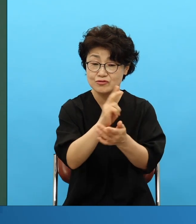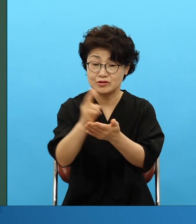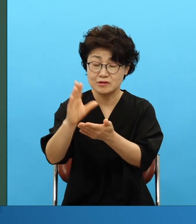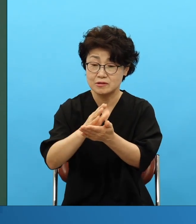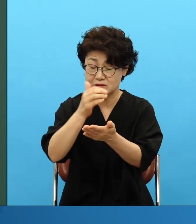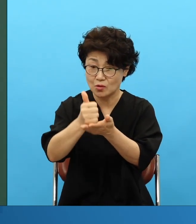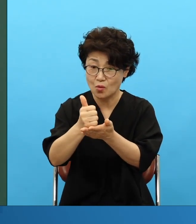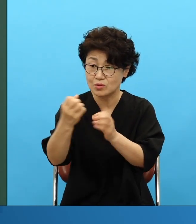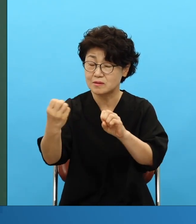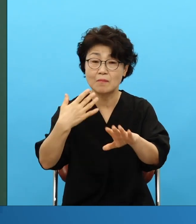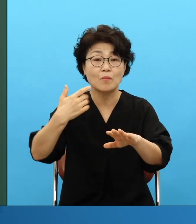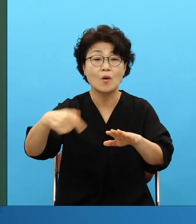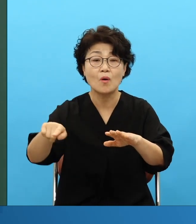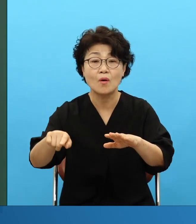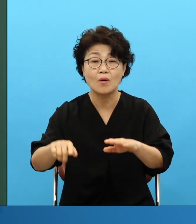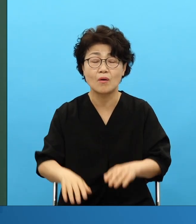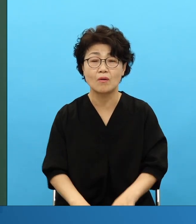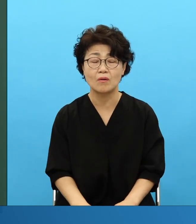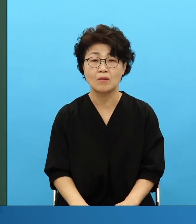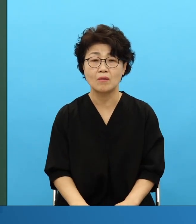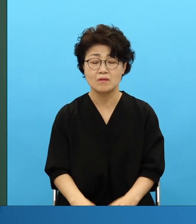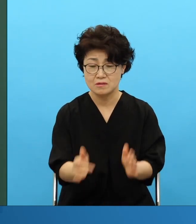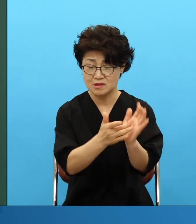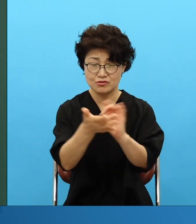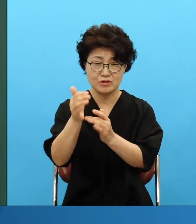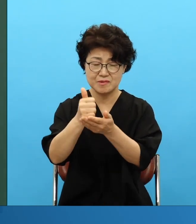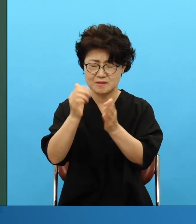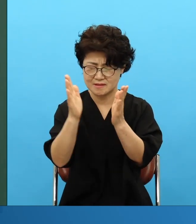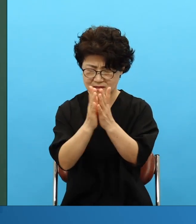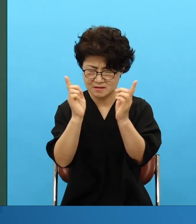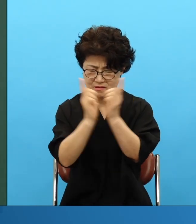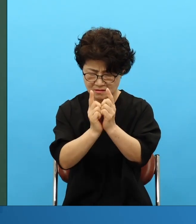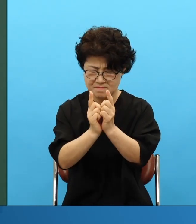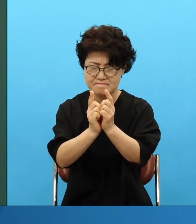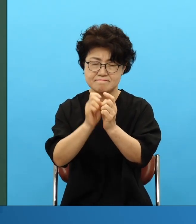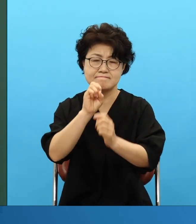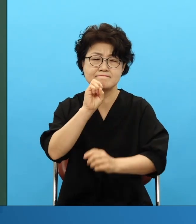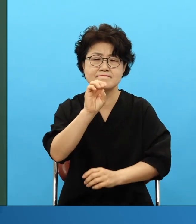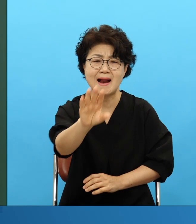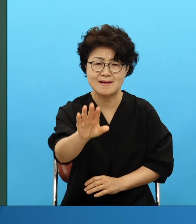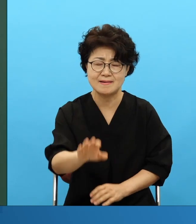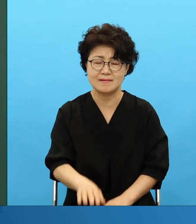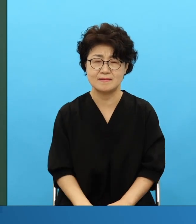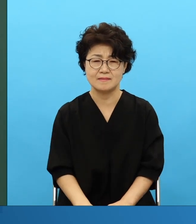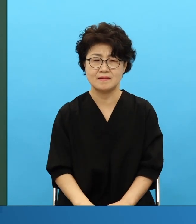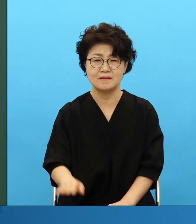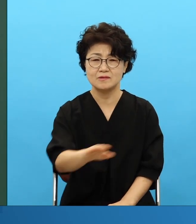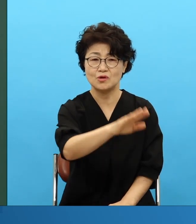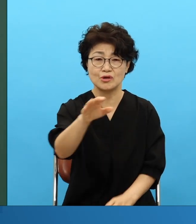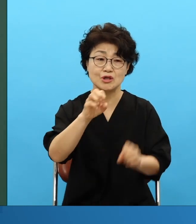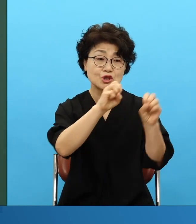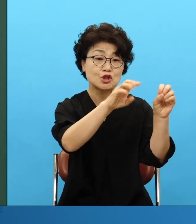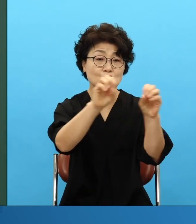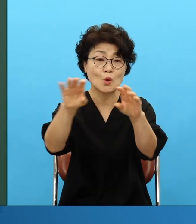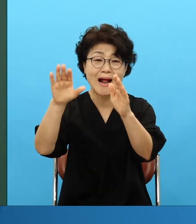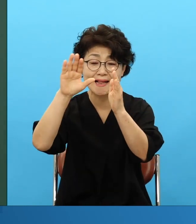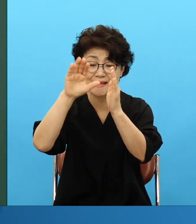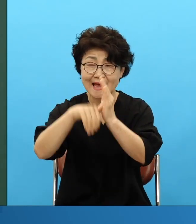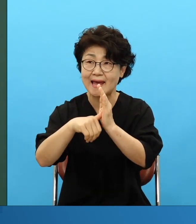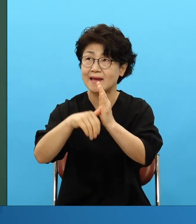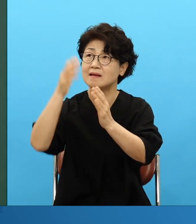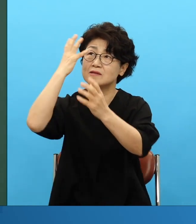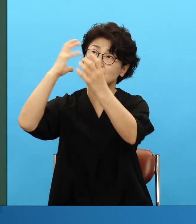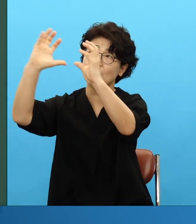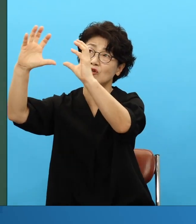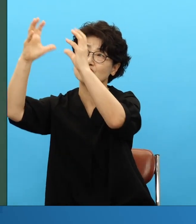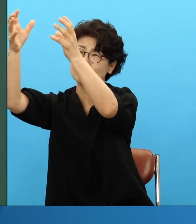the Christ, what answer comes? 예수님이 직접 말씀하셨어요. Jesus spoke 너희들이 himself. 가서 전도할 때 천국이 가까웠다고 얘기해라. When you go to